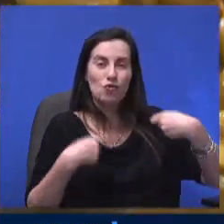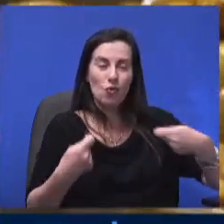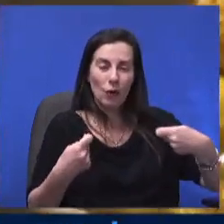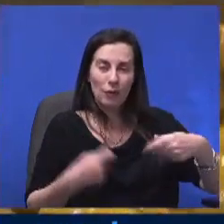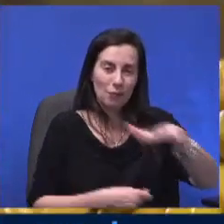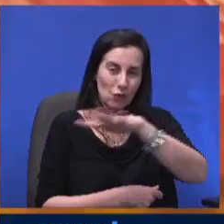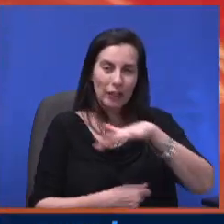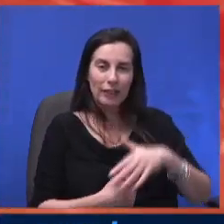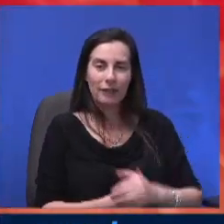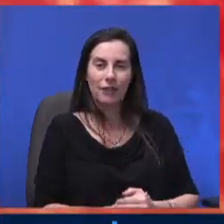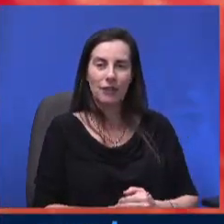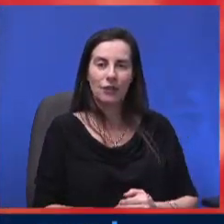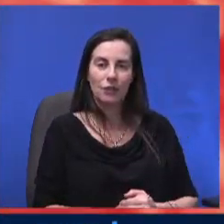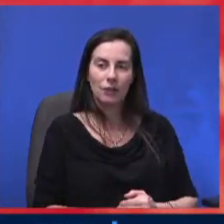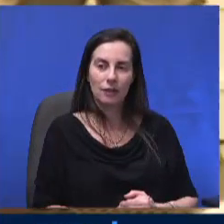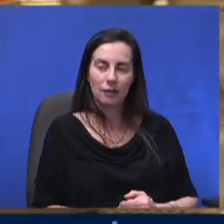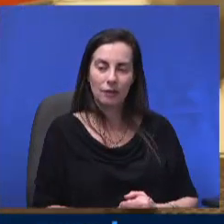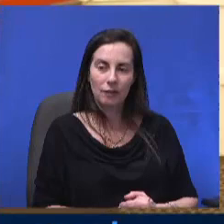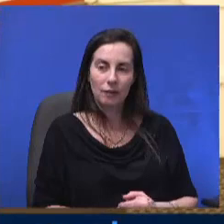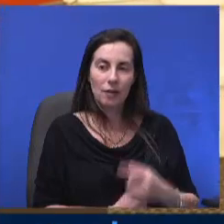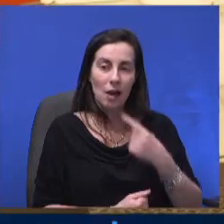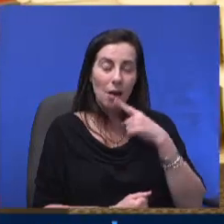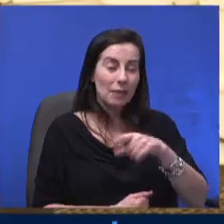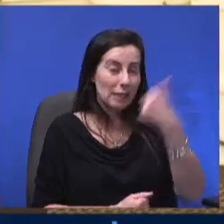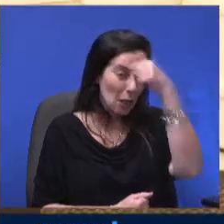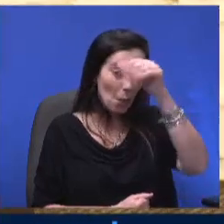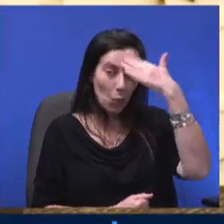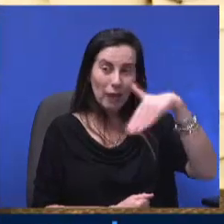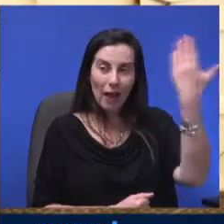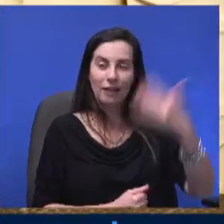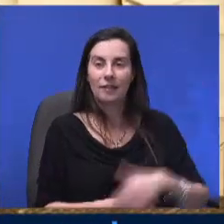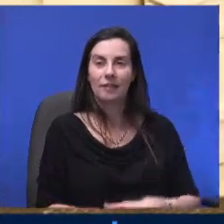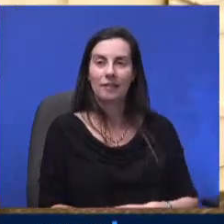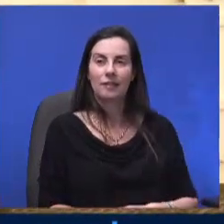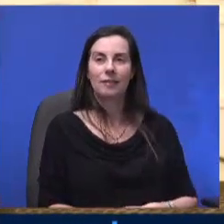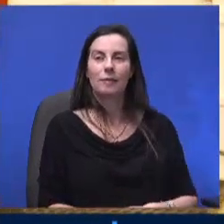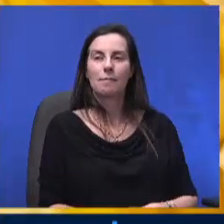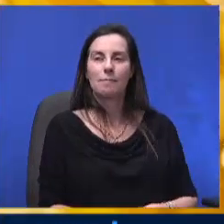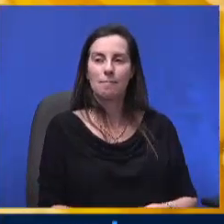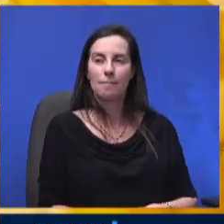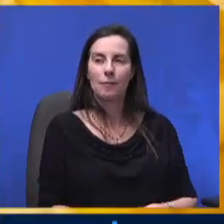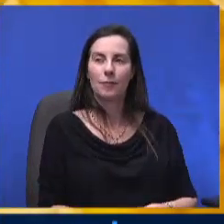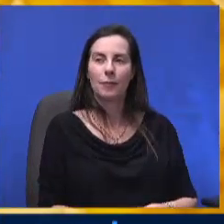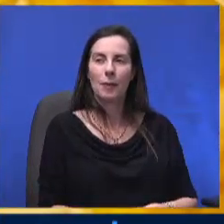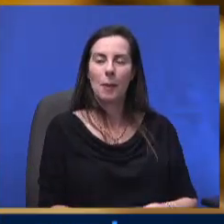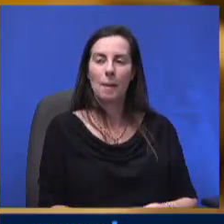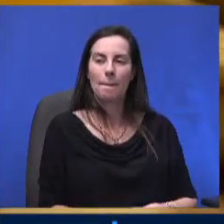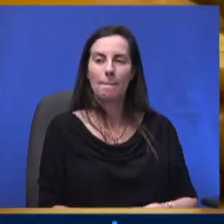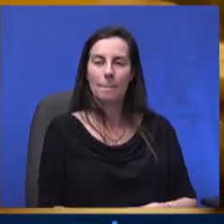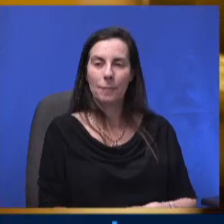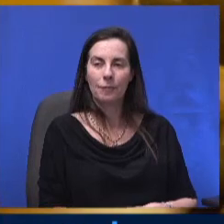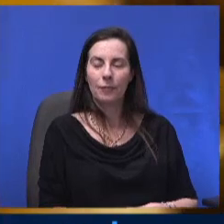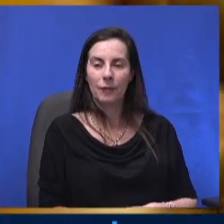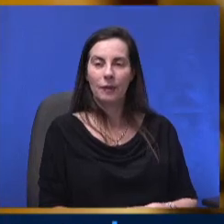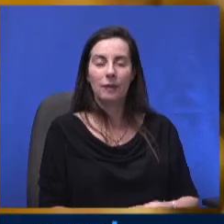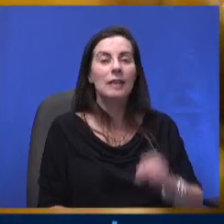התקווה. המיגה, שזה מותג. אהלן, איציק. אהלן, מה שלומך? סלטי המיגה. אהלן. סבא פתח את